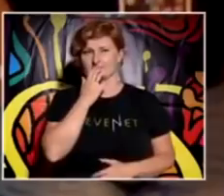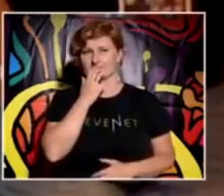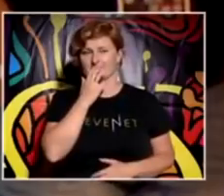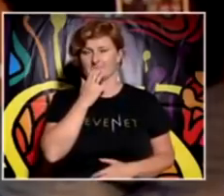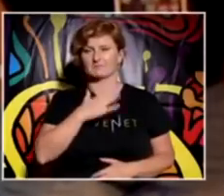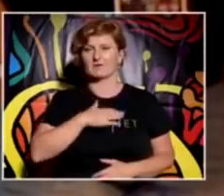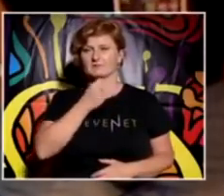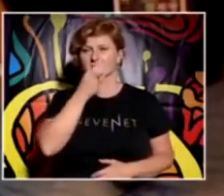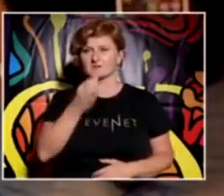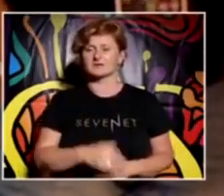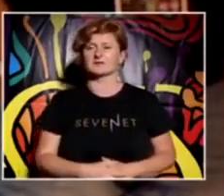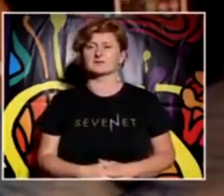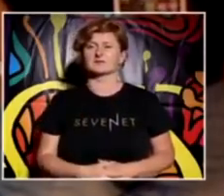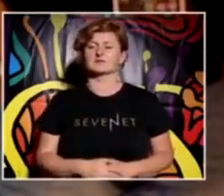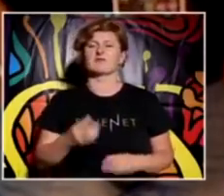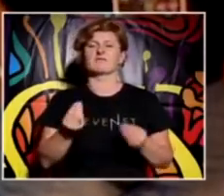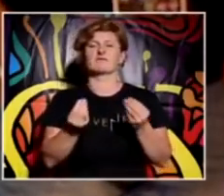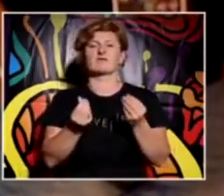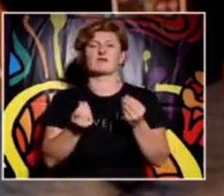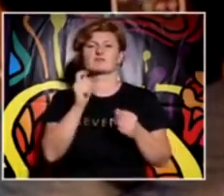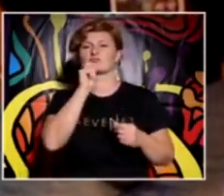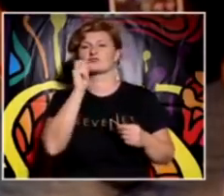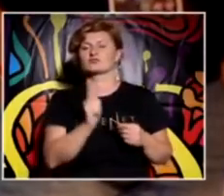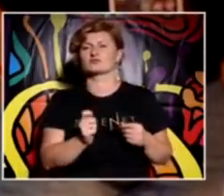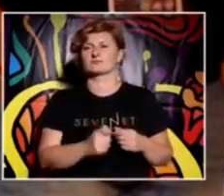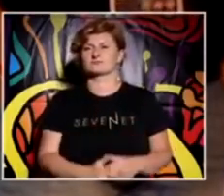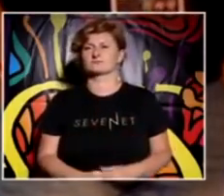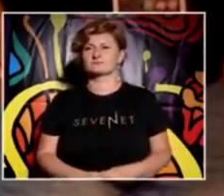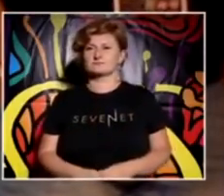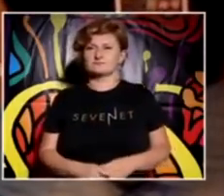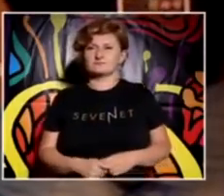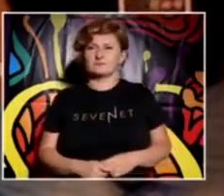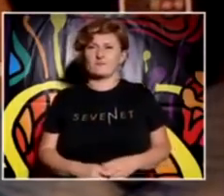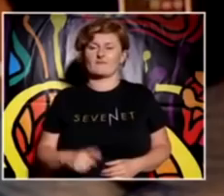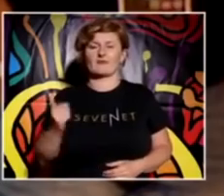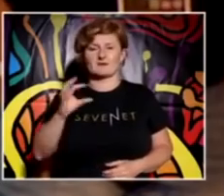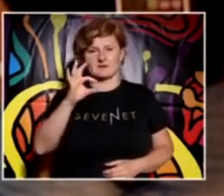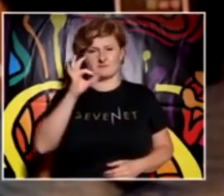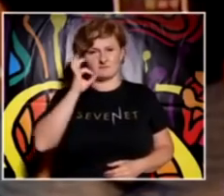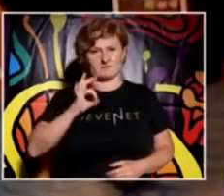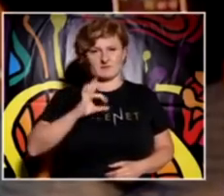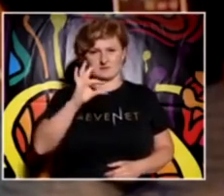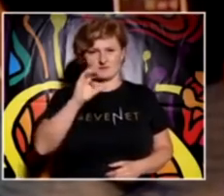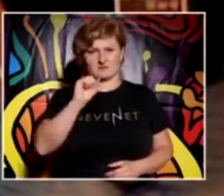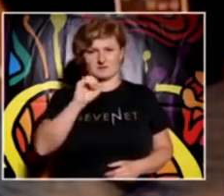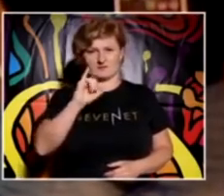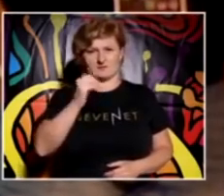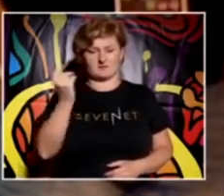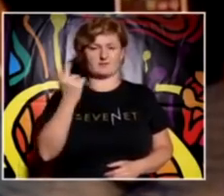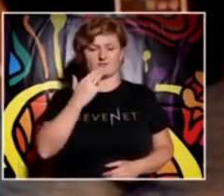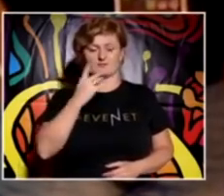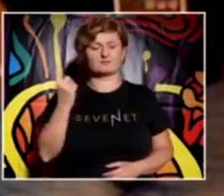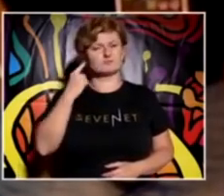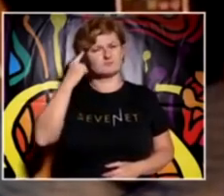Ja mam pytanie dotyczące finansowania podróży. To było poruszone przez panią Sabinę. Wspomniała Pani o tym,